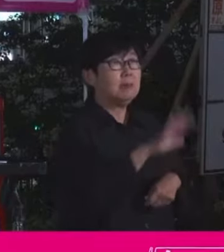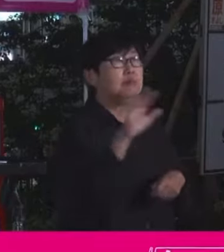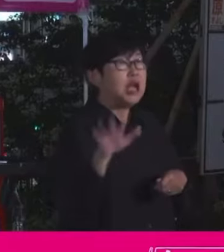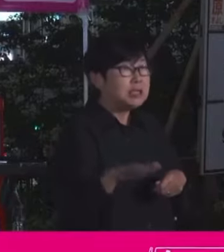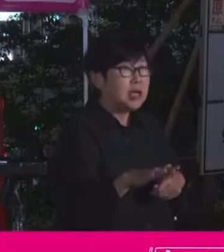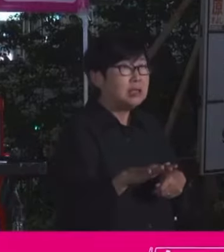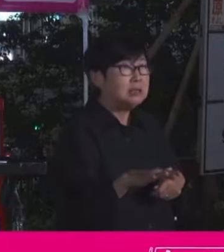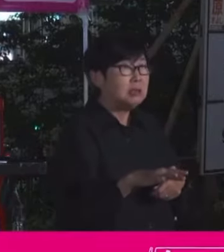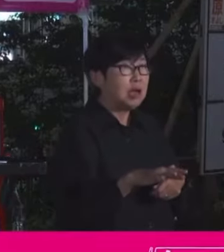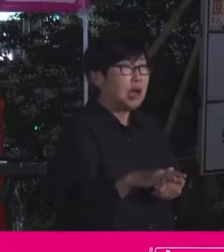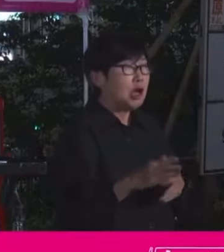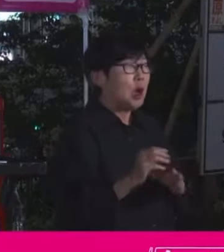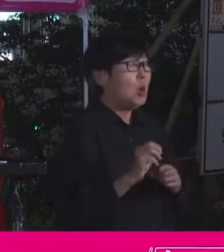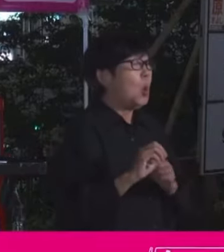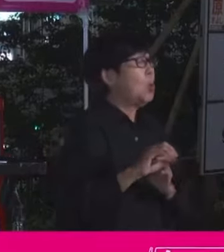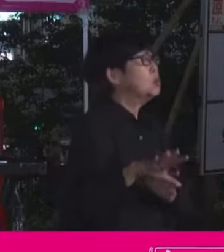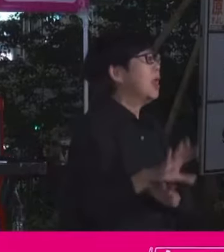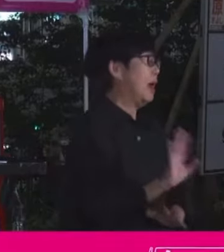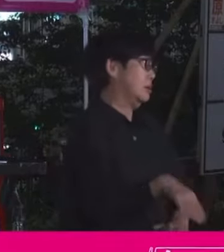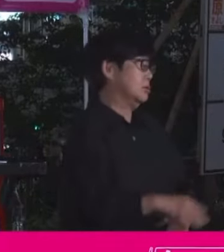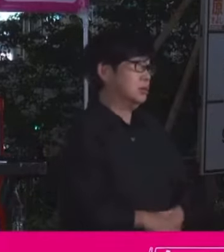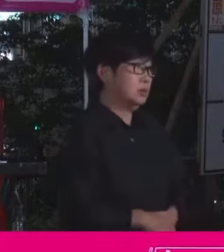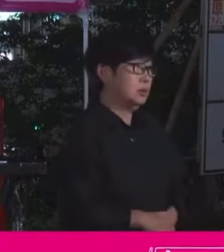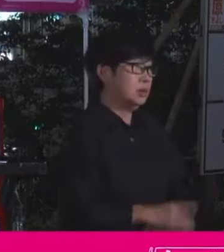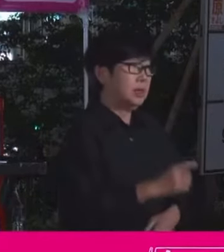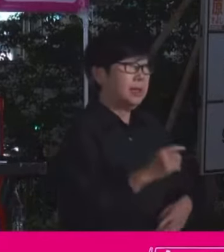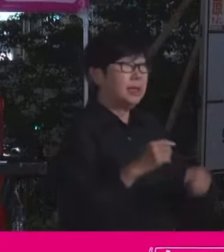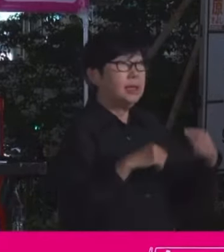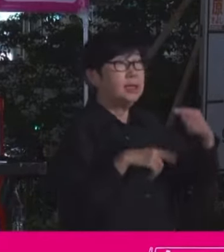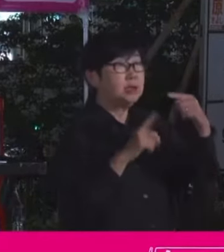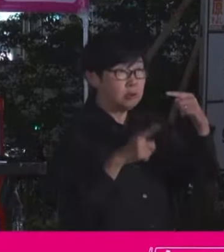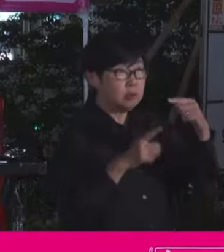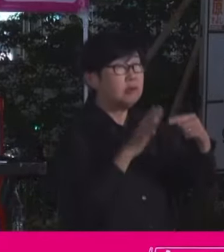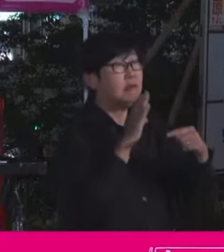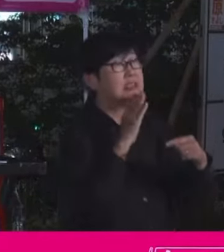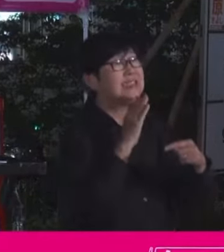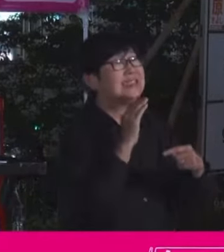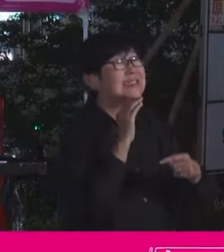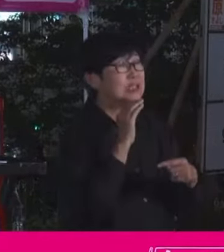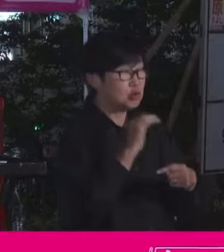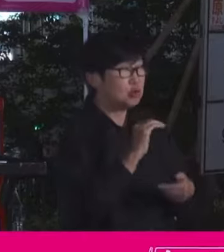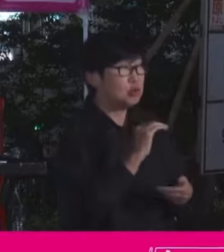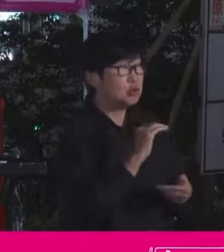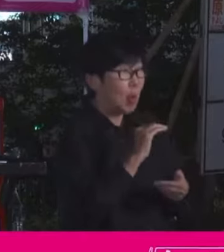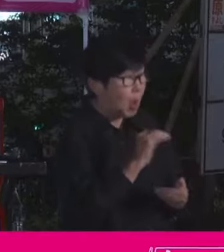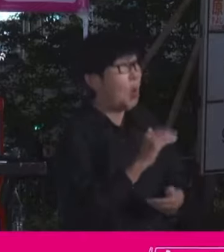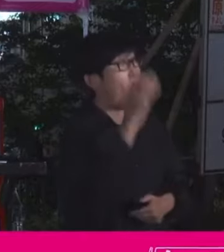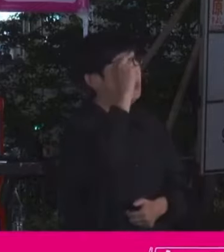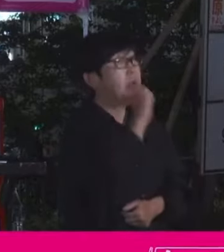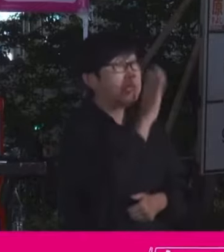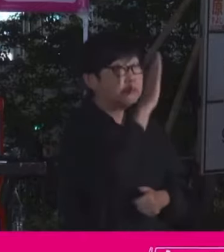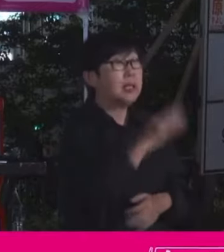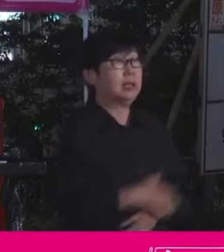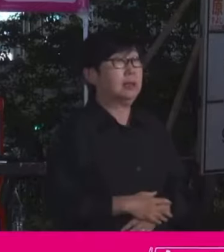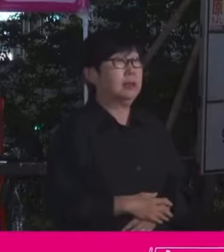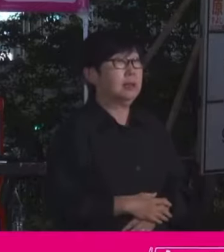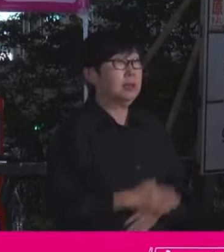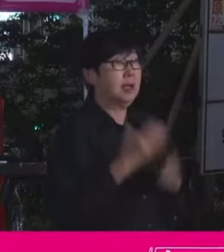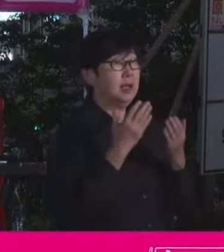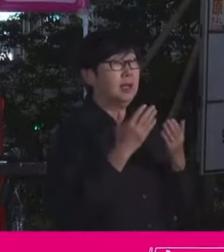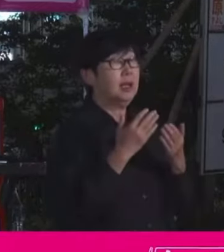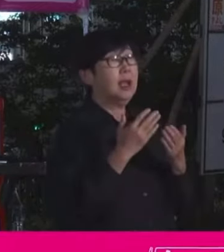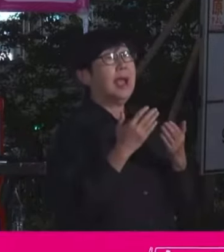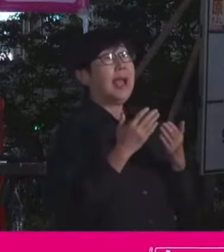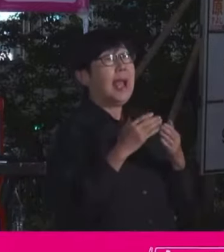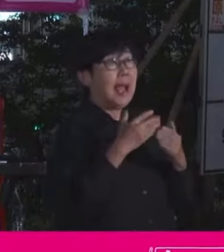るわけですからな。で一つの事実を覚えておいてください。僕これでも学者ですから、アメリカは